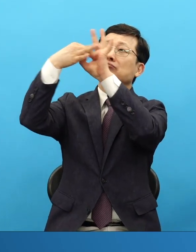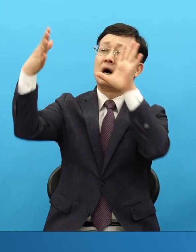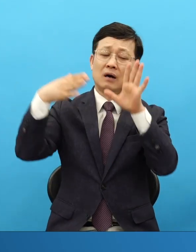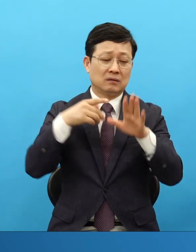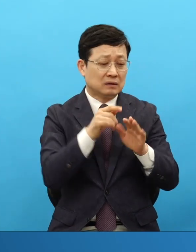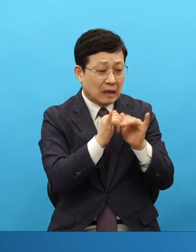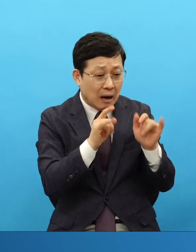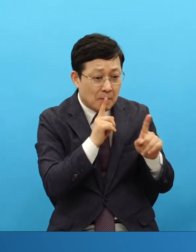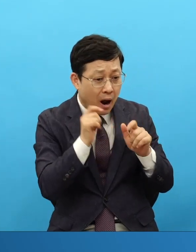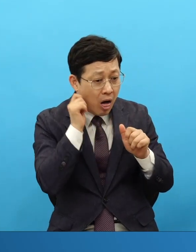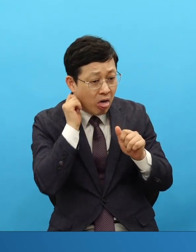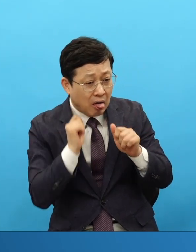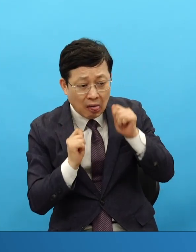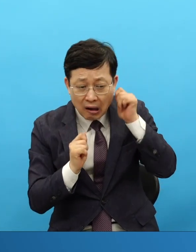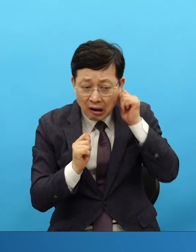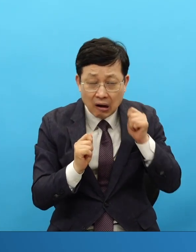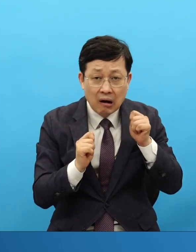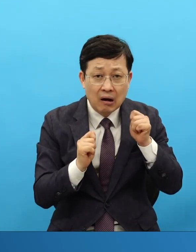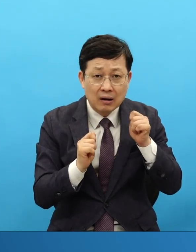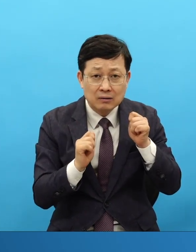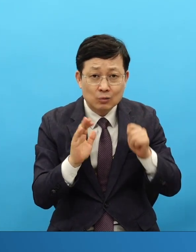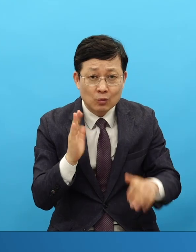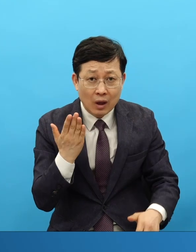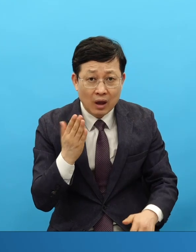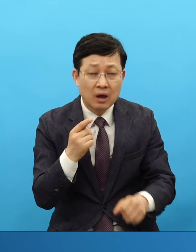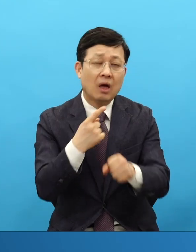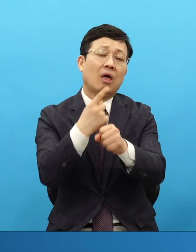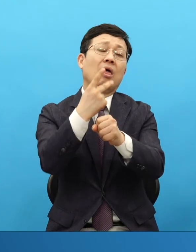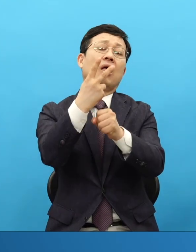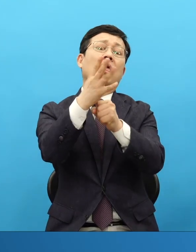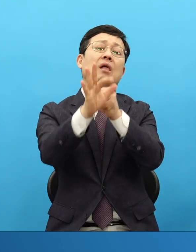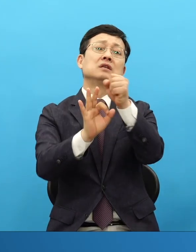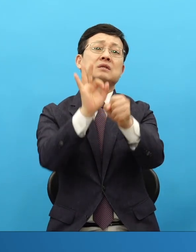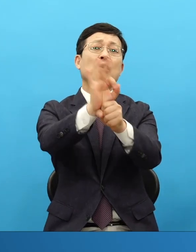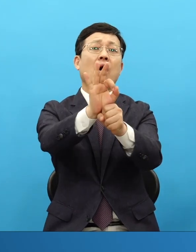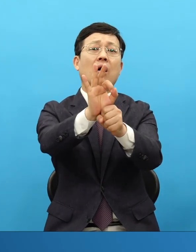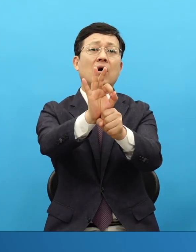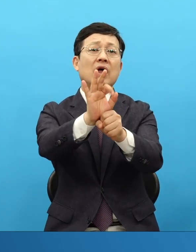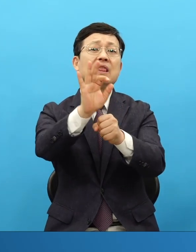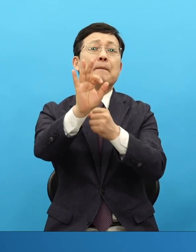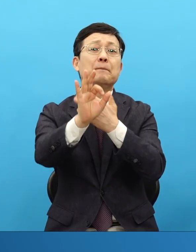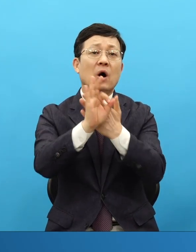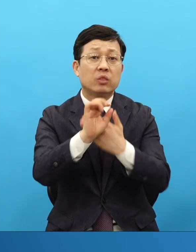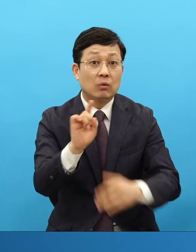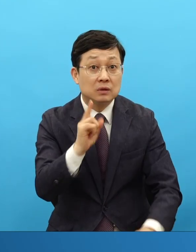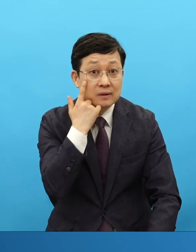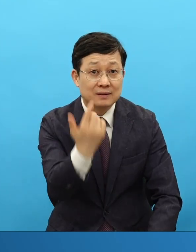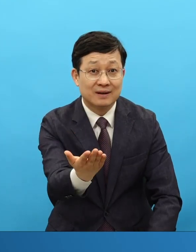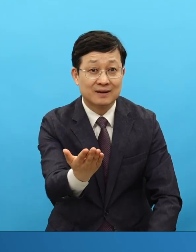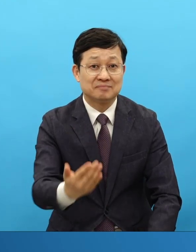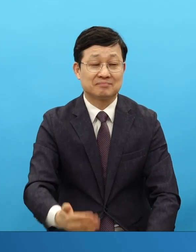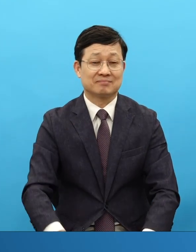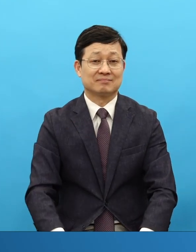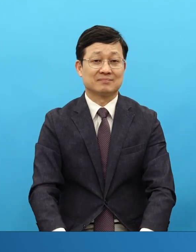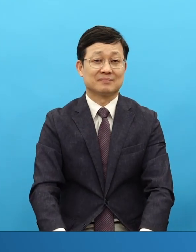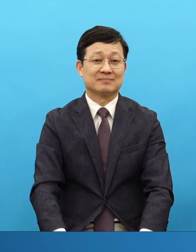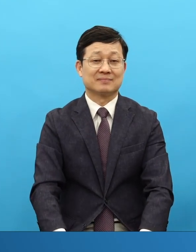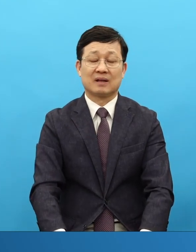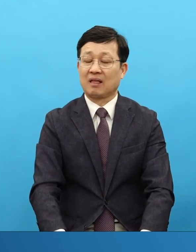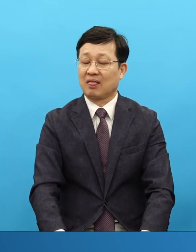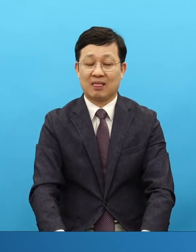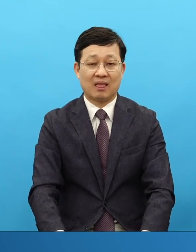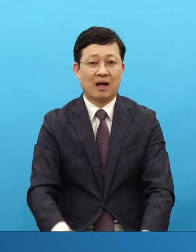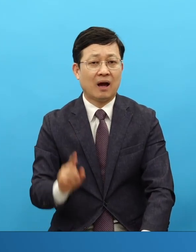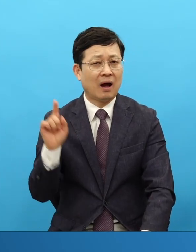with God. 이런 신앙생활을 10년을 했다. 어떻게 되겠죠? What's going to happen if you live your life of faith like this for 10 years? 그때서는